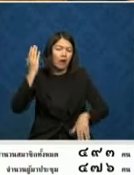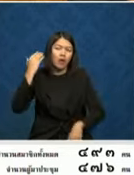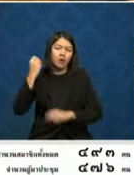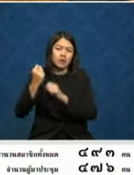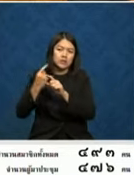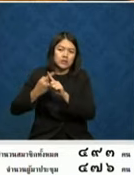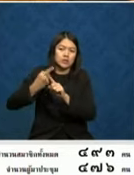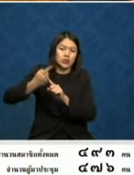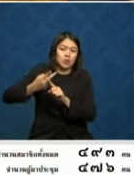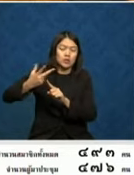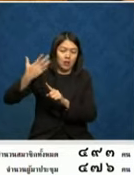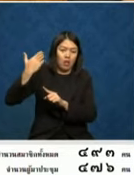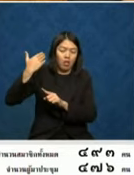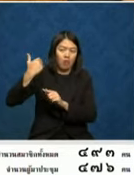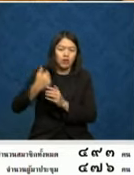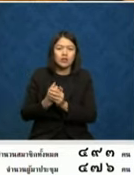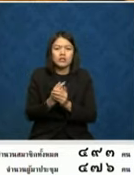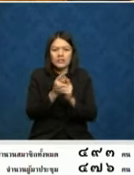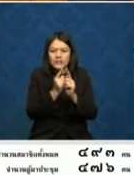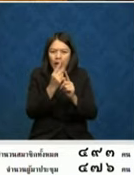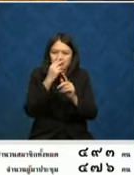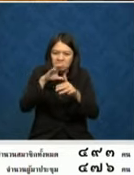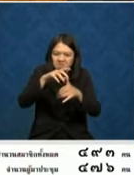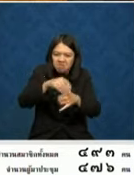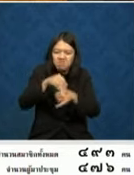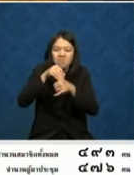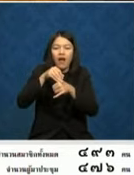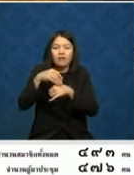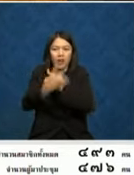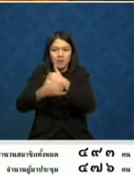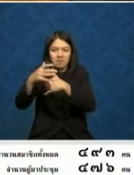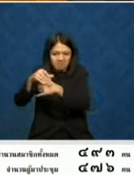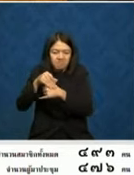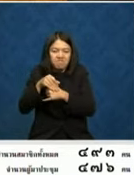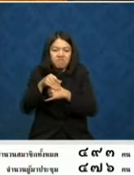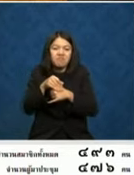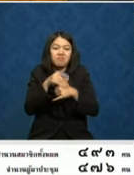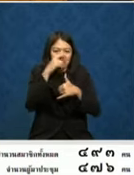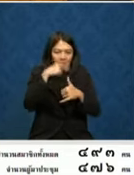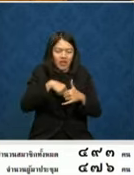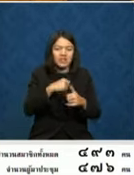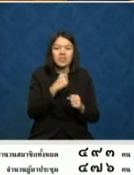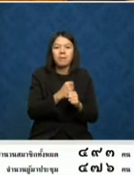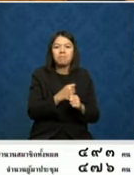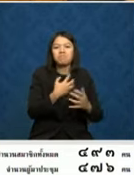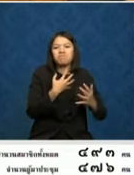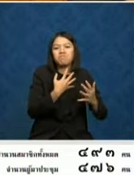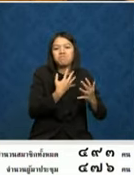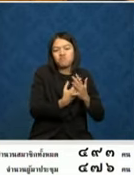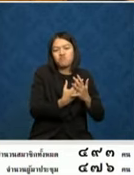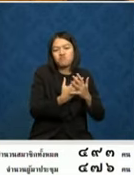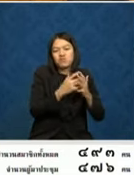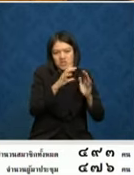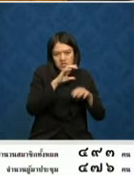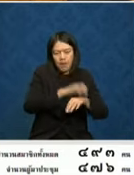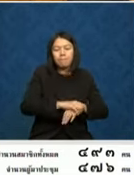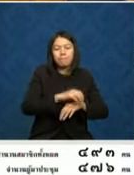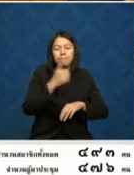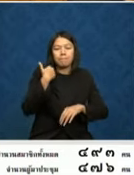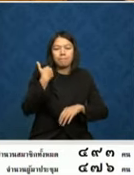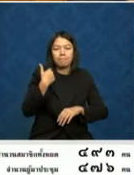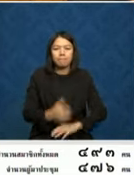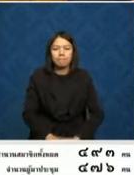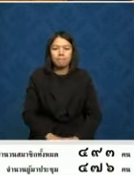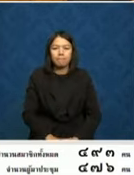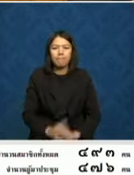2-3 เดือนก่อนเราก็มีการติดตามตัวได้จากต่างประเทศนำกลับมาในประเทศไทยดำเนินการต่อไปนะครับเพราะฉะนั้นอันนี้เป็น